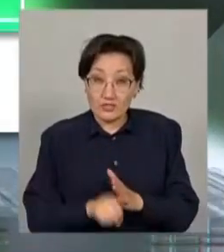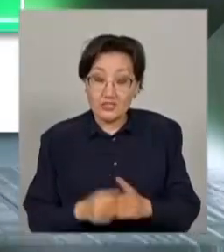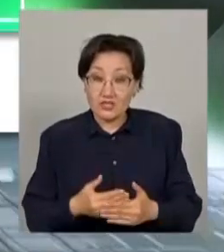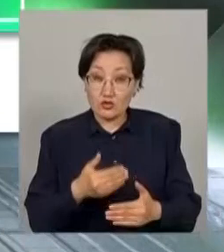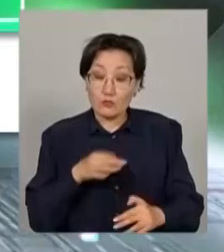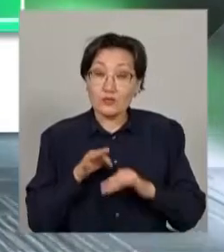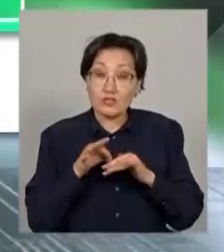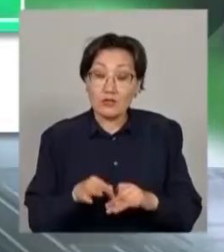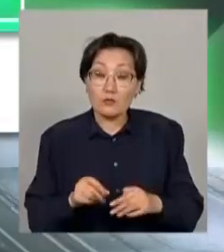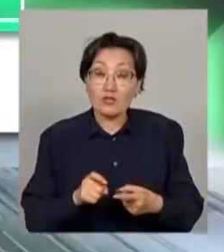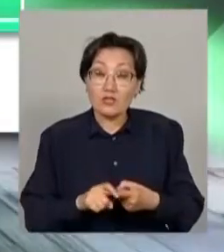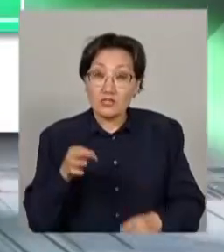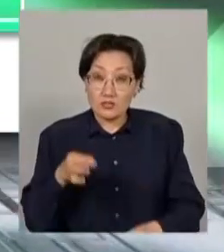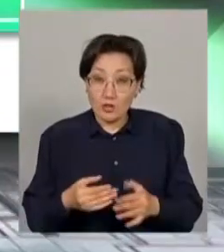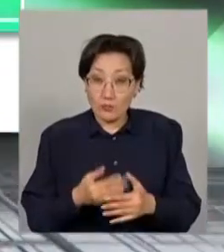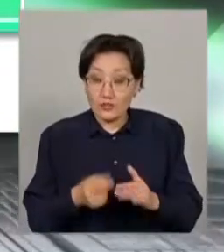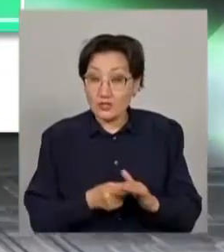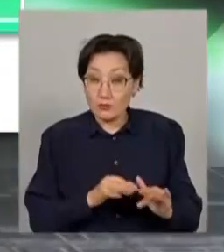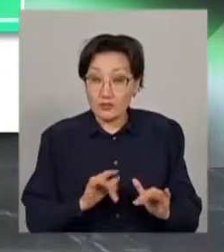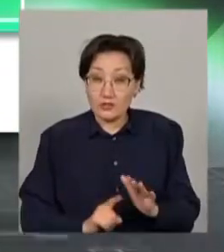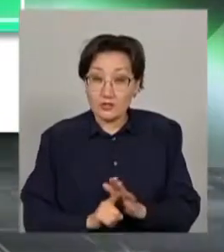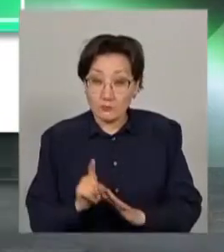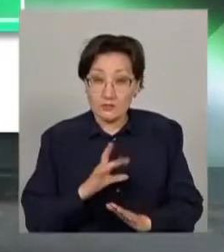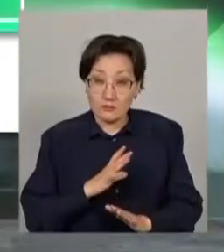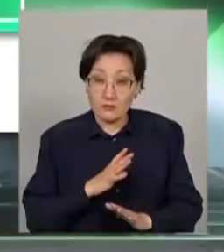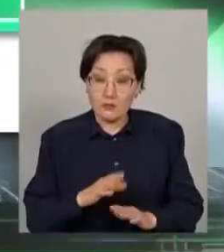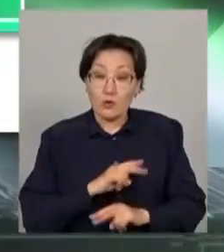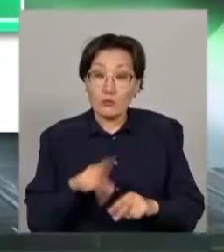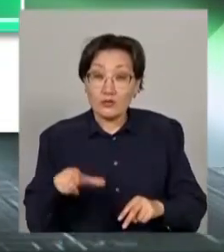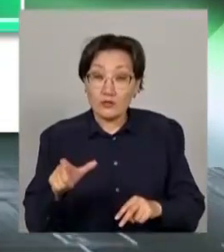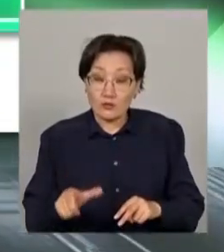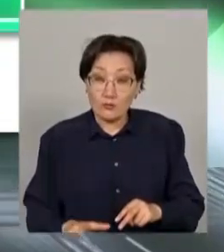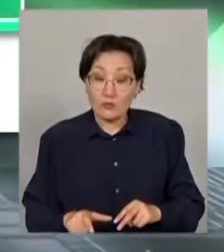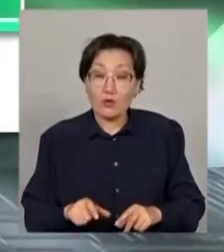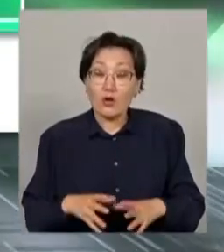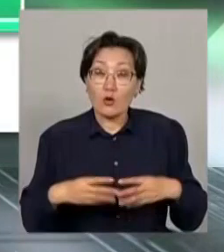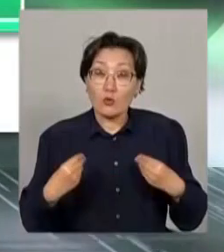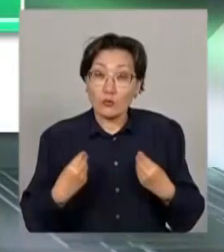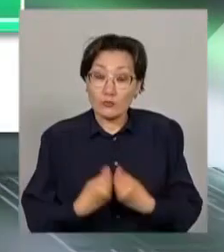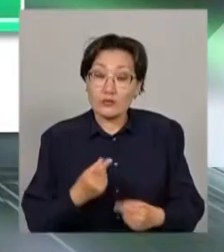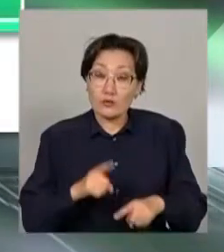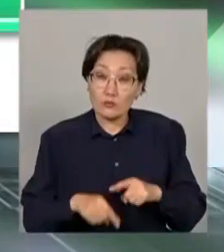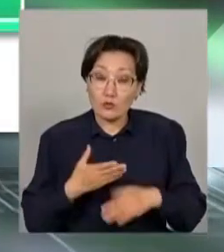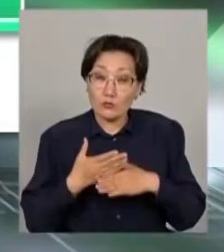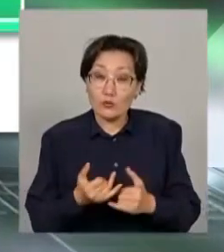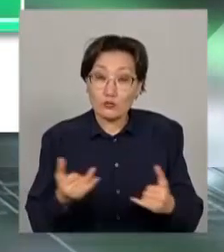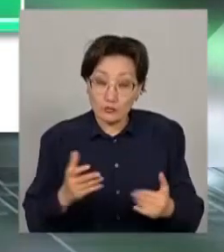дейін жеткізу бойынша сотқа дейінгі тергеп-тексеруді бастады. Марқұмның отбасы мүшелеріне қажетті қолдау көрсетілуде.